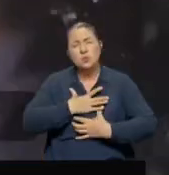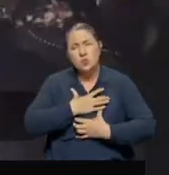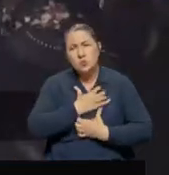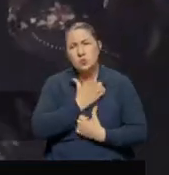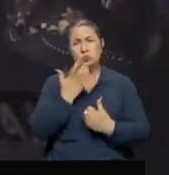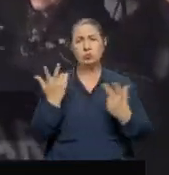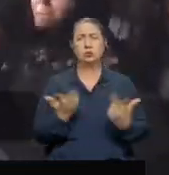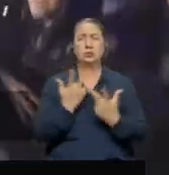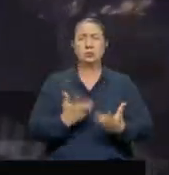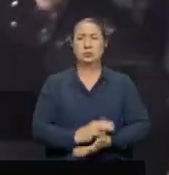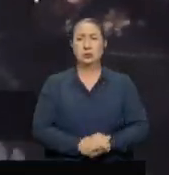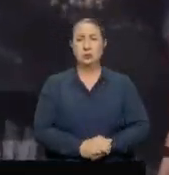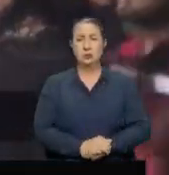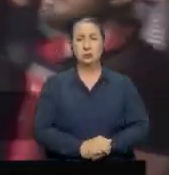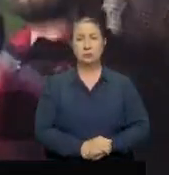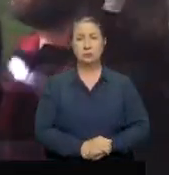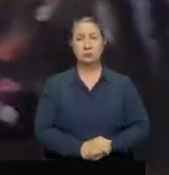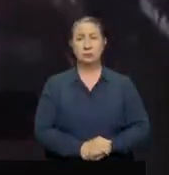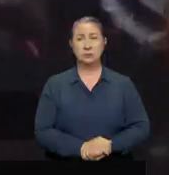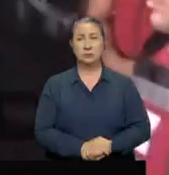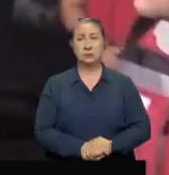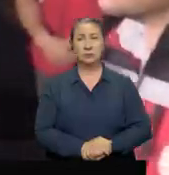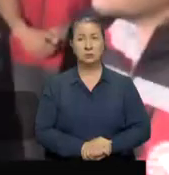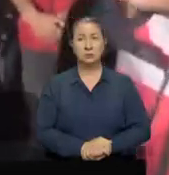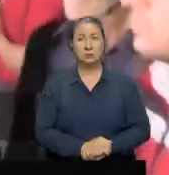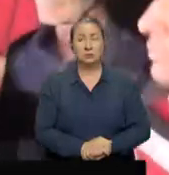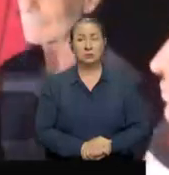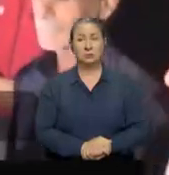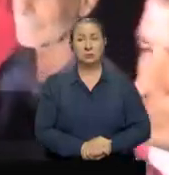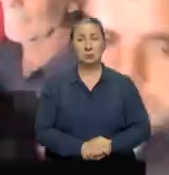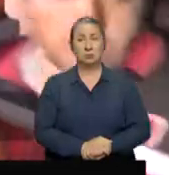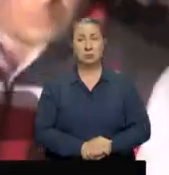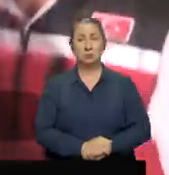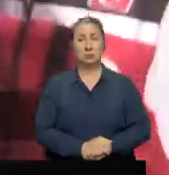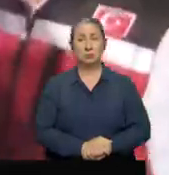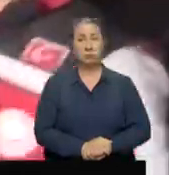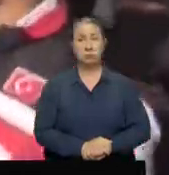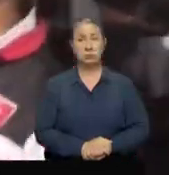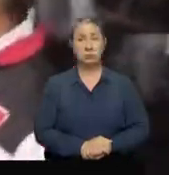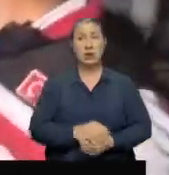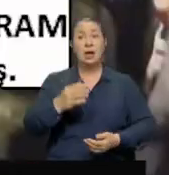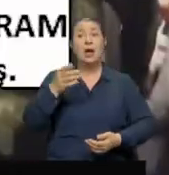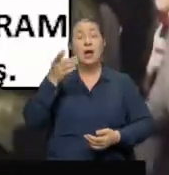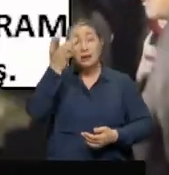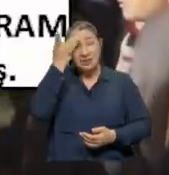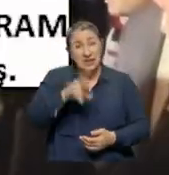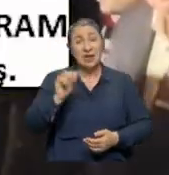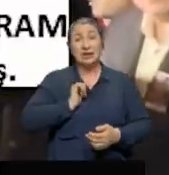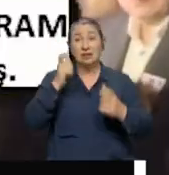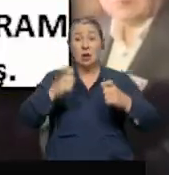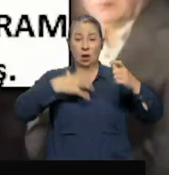boğdu. Abdullah gibi bir tane olsa ben gönderiyorum. Ben de buradayım, gideceğim. Hepimiz varız, hepimiz. Şehit asker için ilk tören